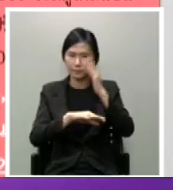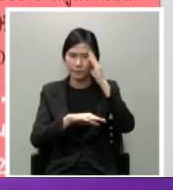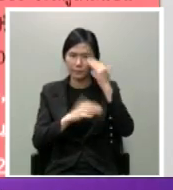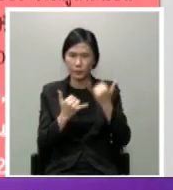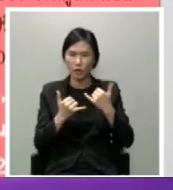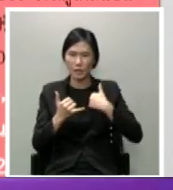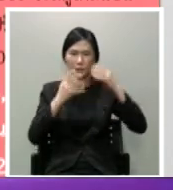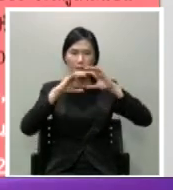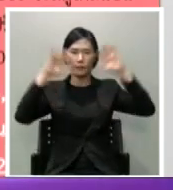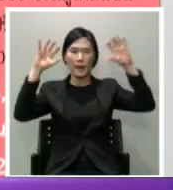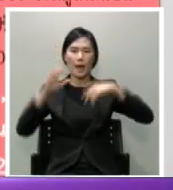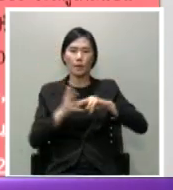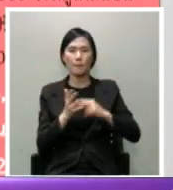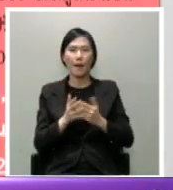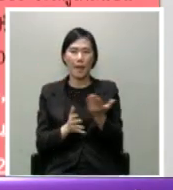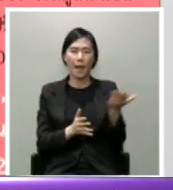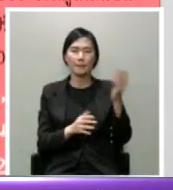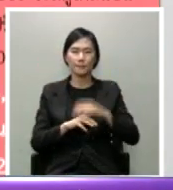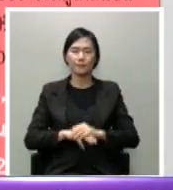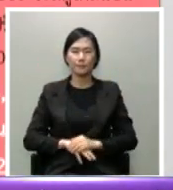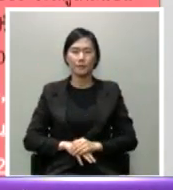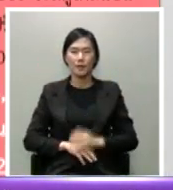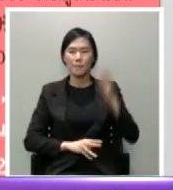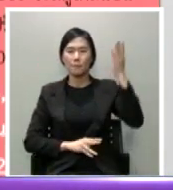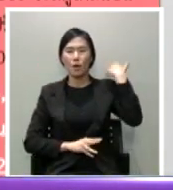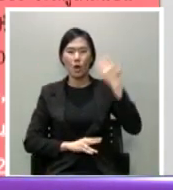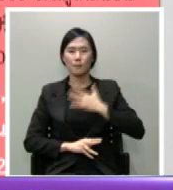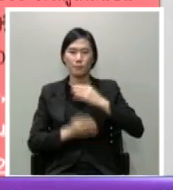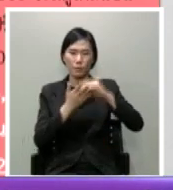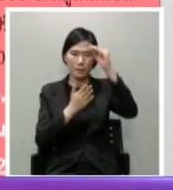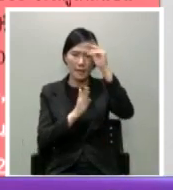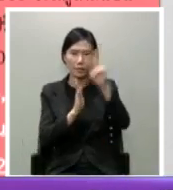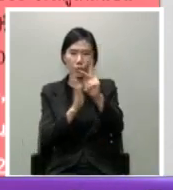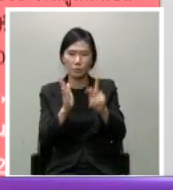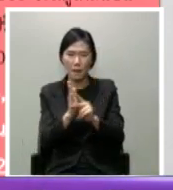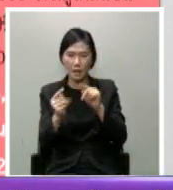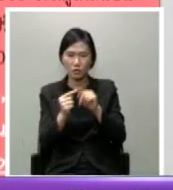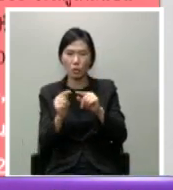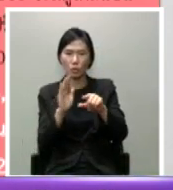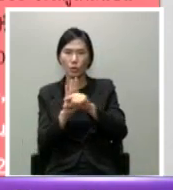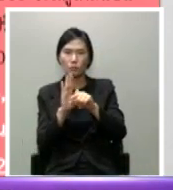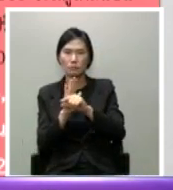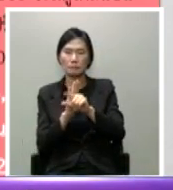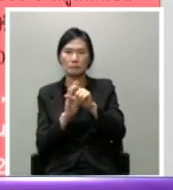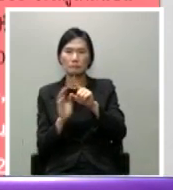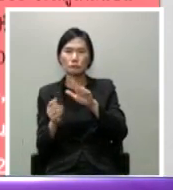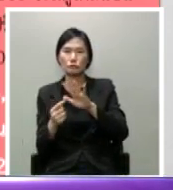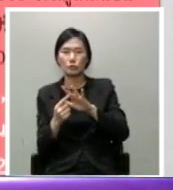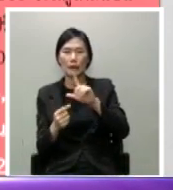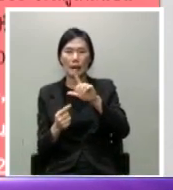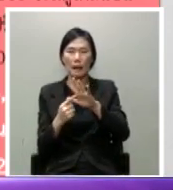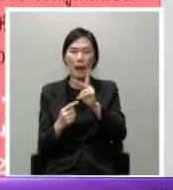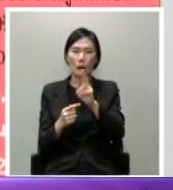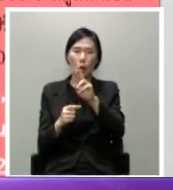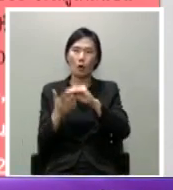ของรัฐบาลครับยังมีอยู่ครับ เพราะว่าสมัยผมเรียนกฎหมายผมก็ไม่เคยเรียนกฎหมายศุลกากรกฎหมายมาตร